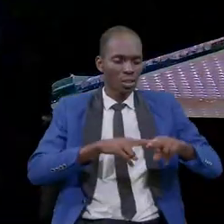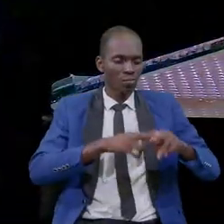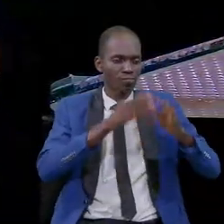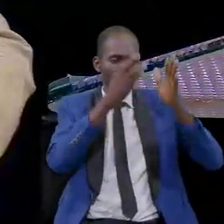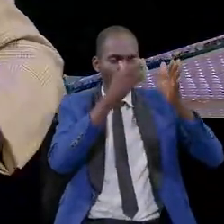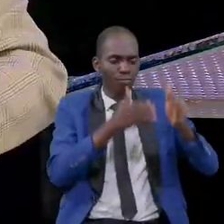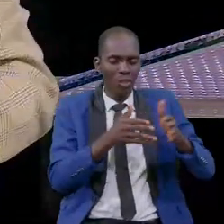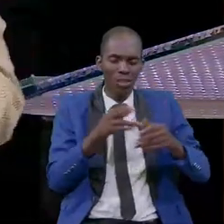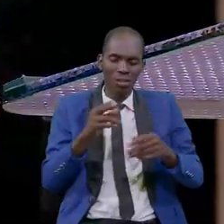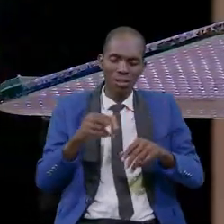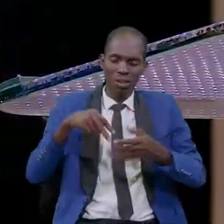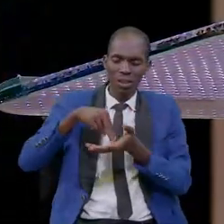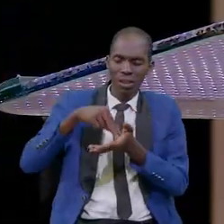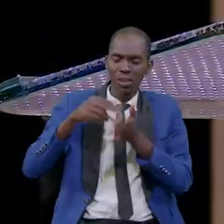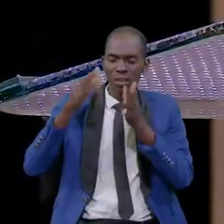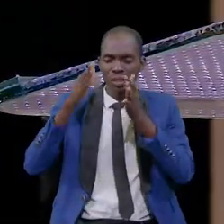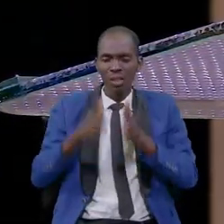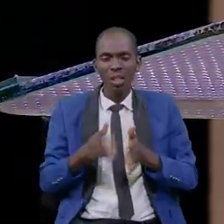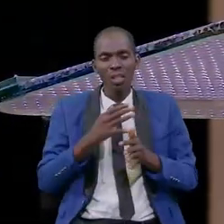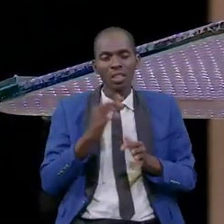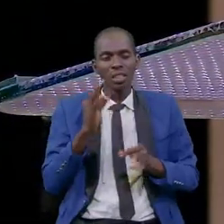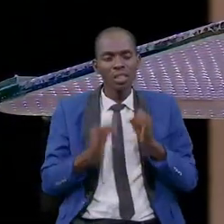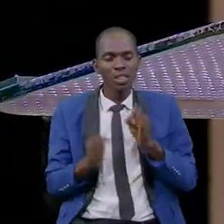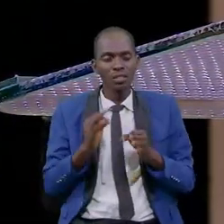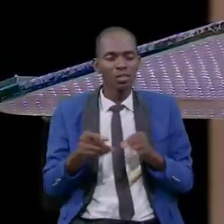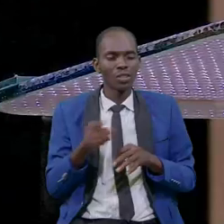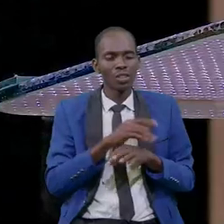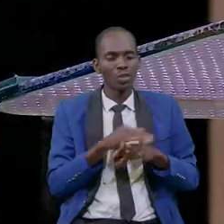ici, ils se sont positionnés ici. Et c'est comme